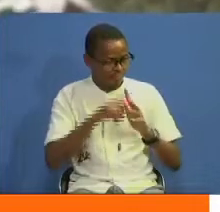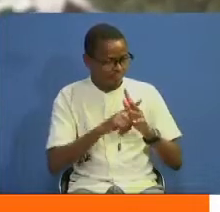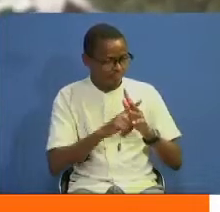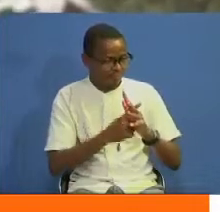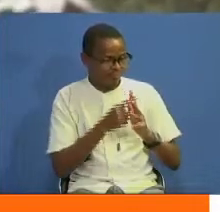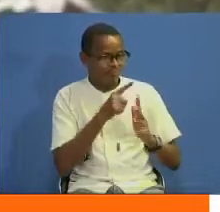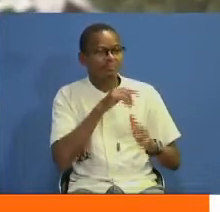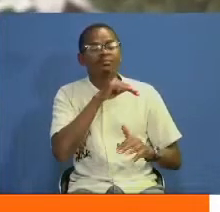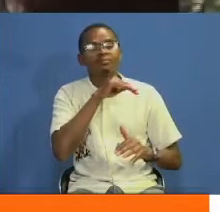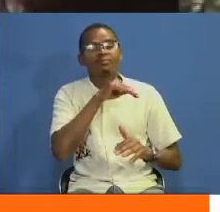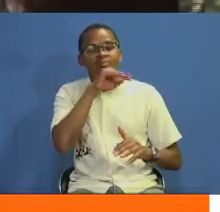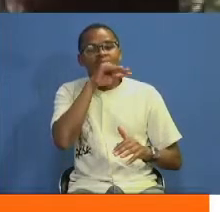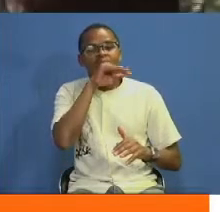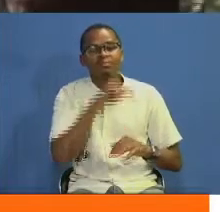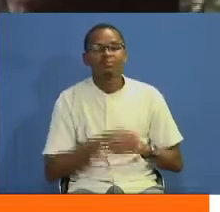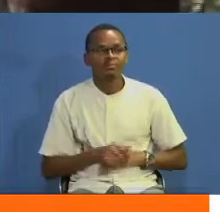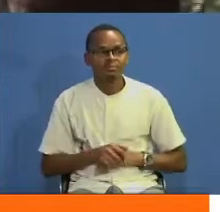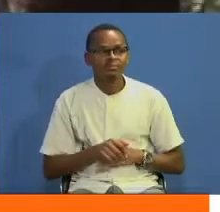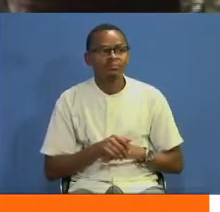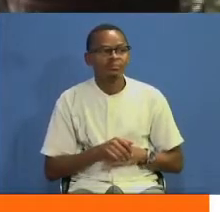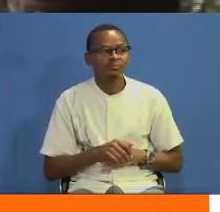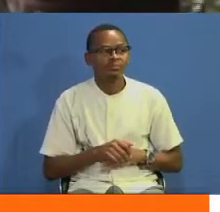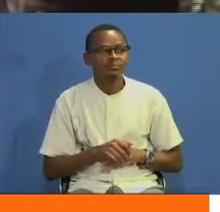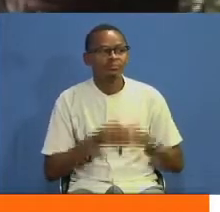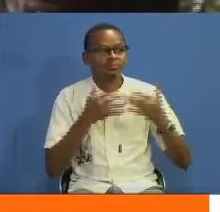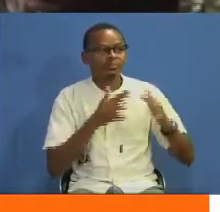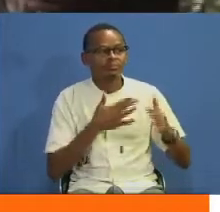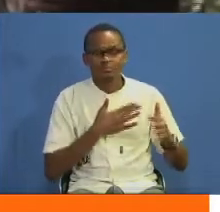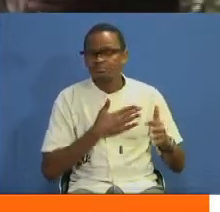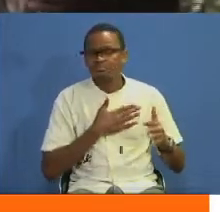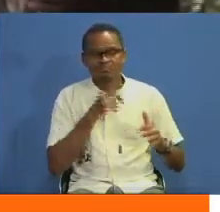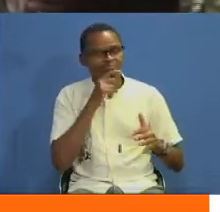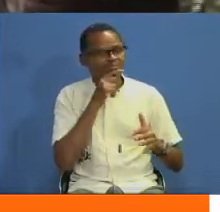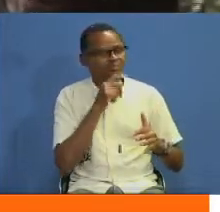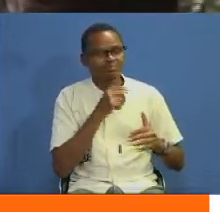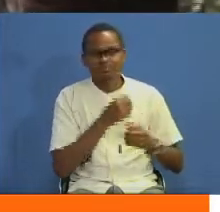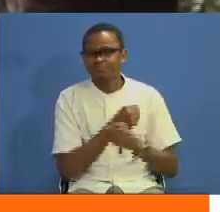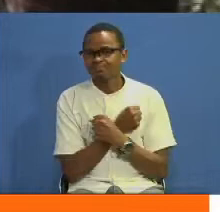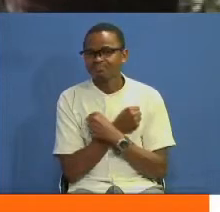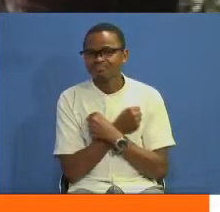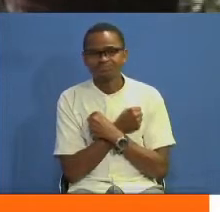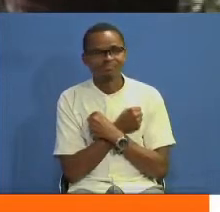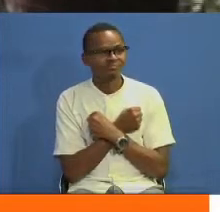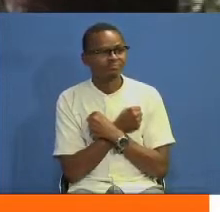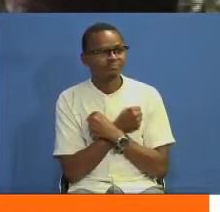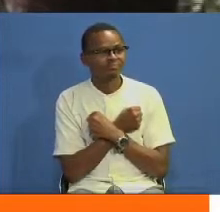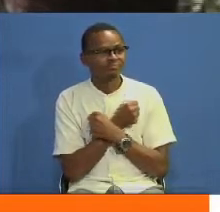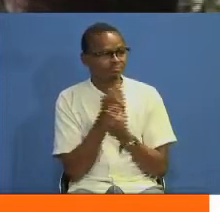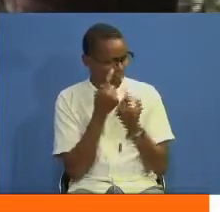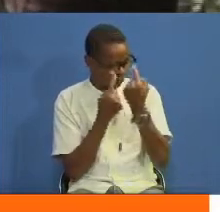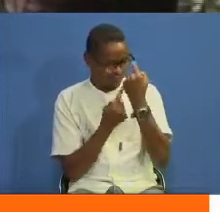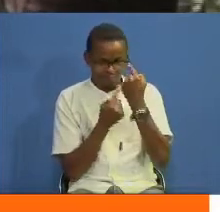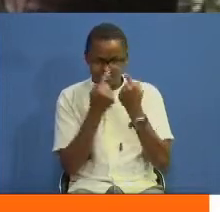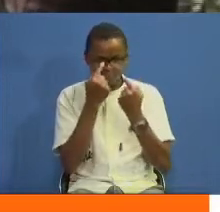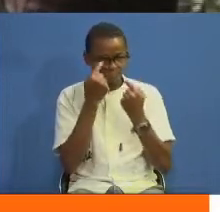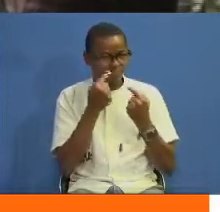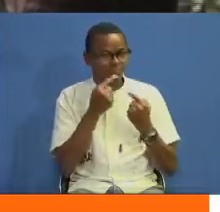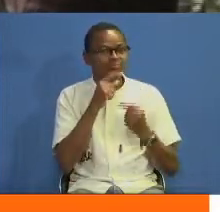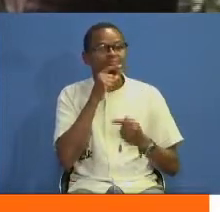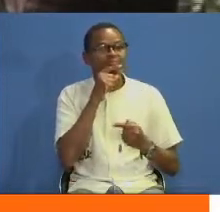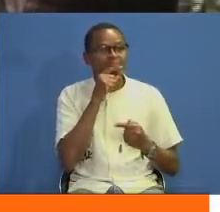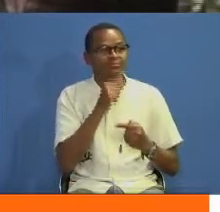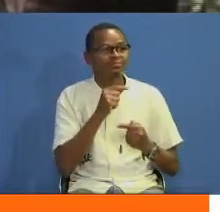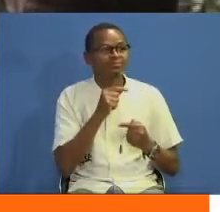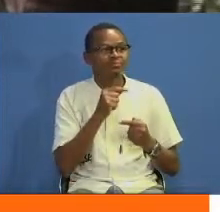kifo hicho. Tumempoteza baba mpendwa na tujui la kufanya. Tumehuzunika sana. Baba yetu